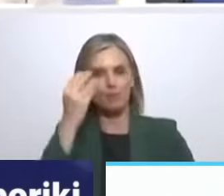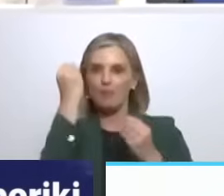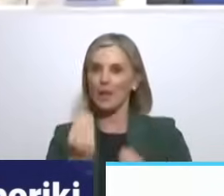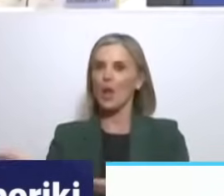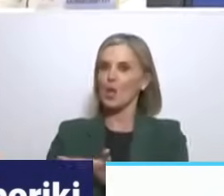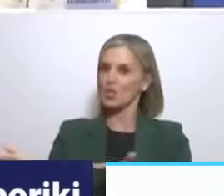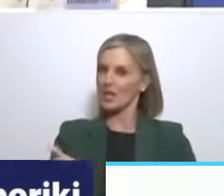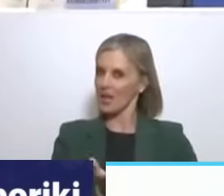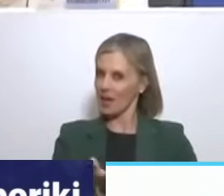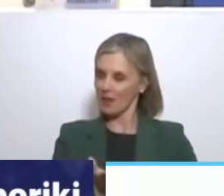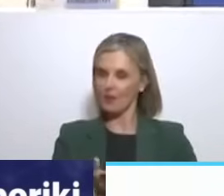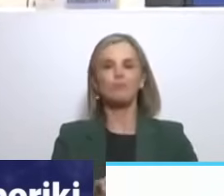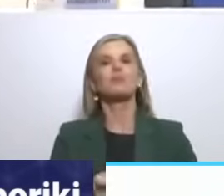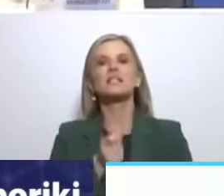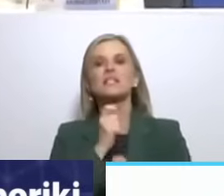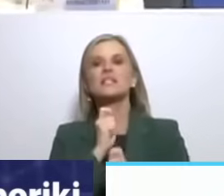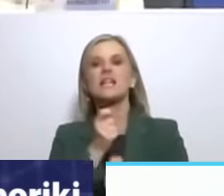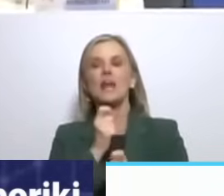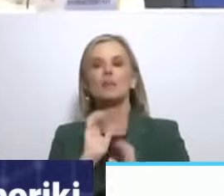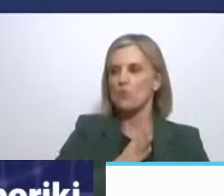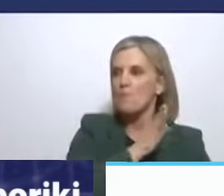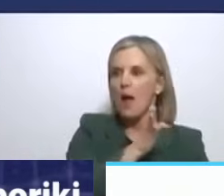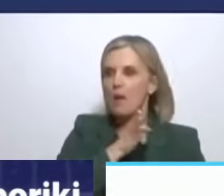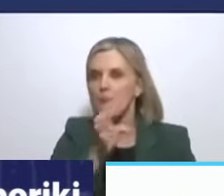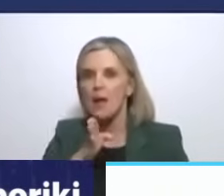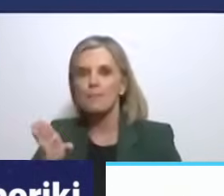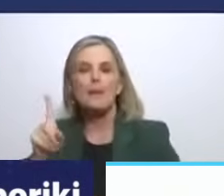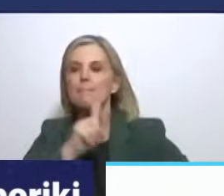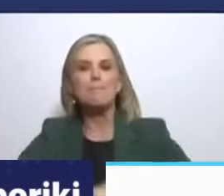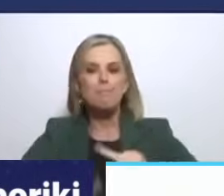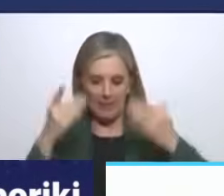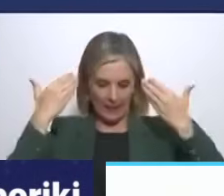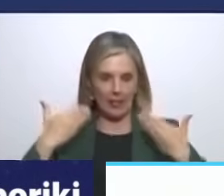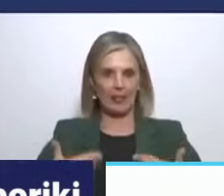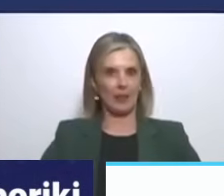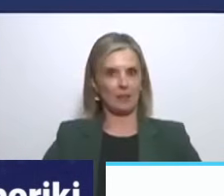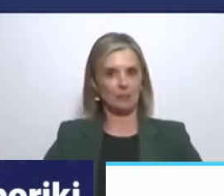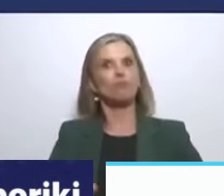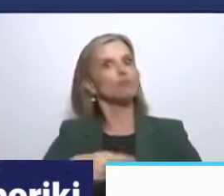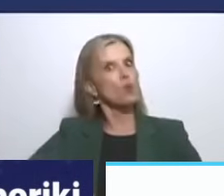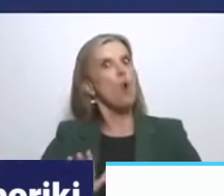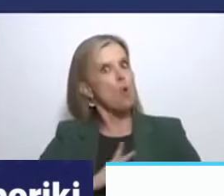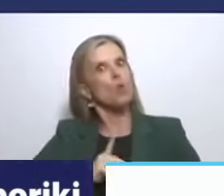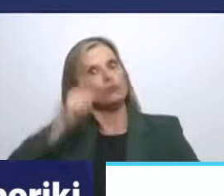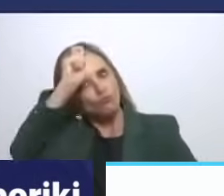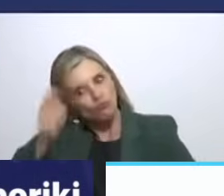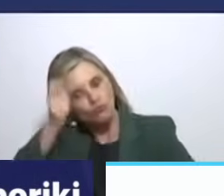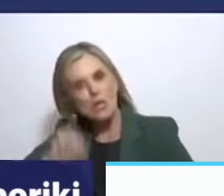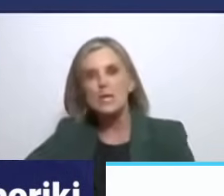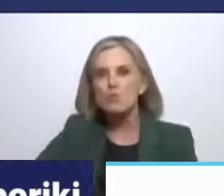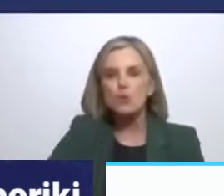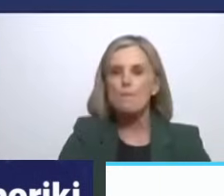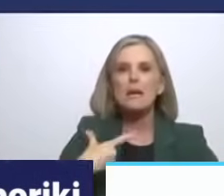ενδιαφερόμενοι, αυτοί που πρόκειται να την συγκροτήσουν, να είναι 10 τουλάχιστον. Άρα, οι διαφωνούντες με τον κύριο